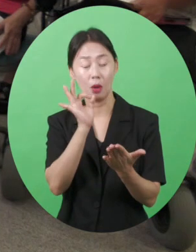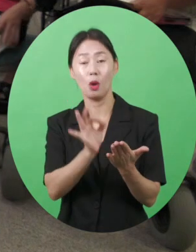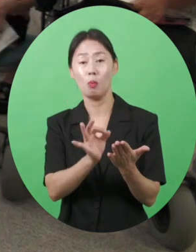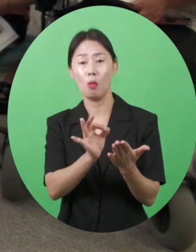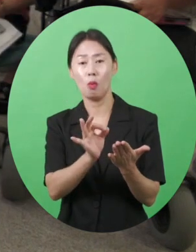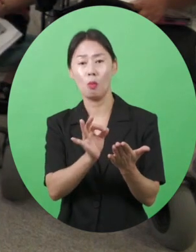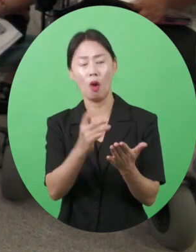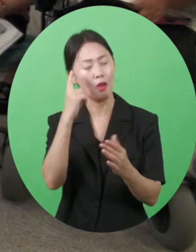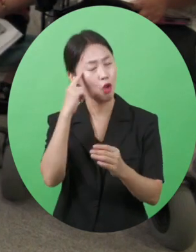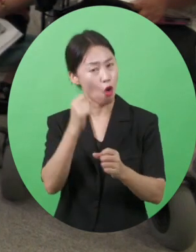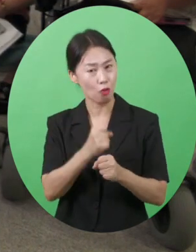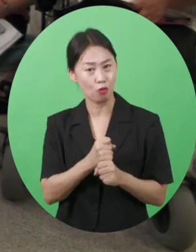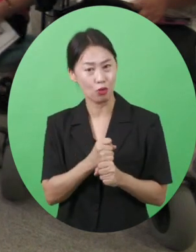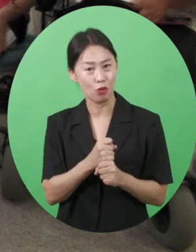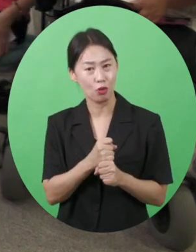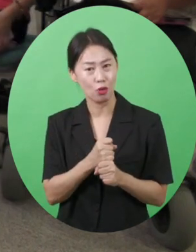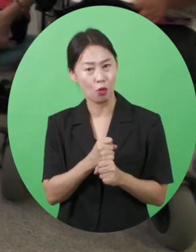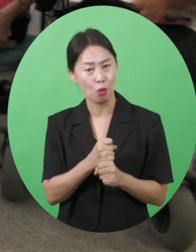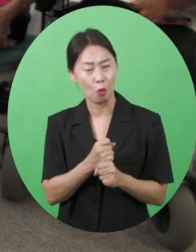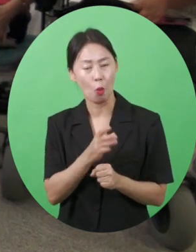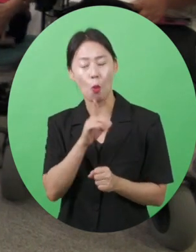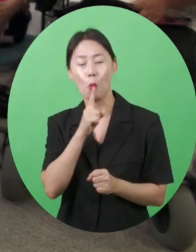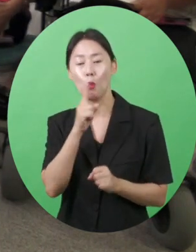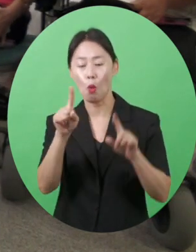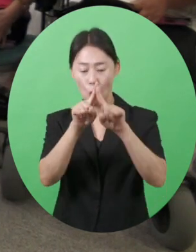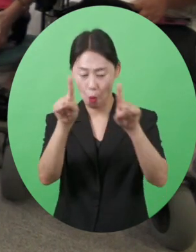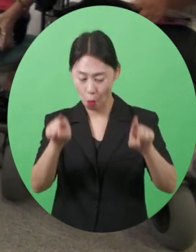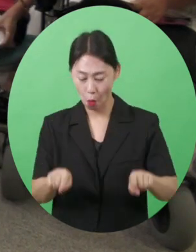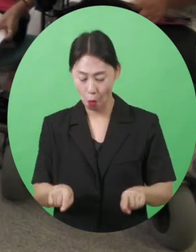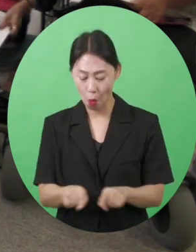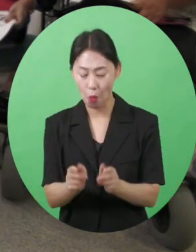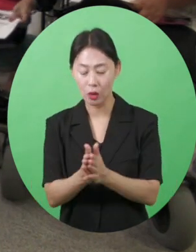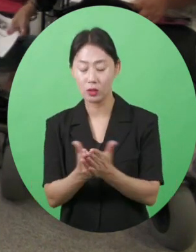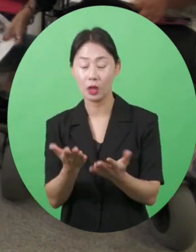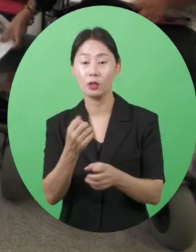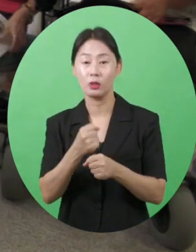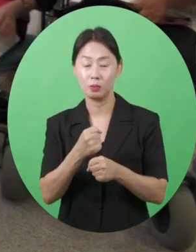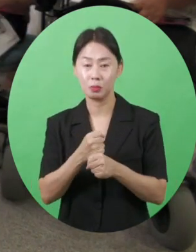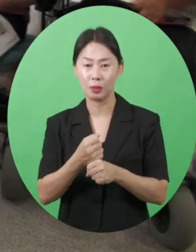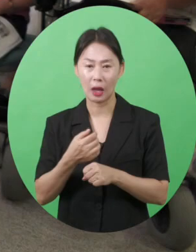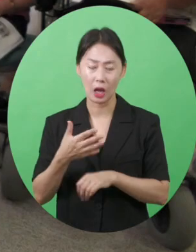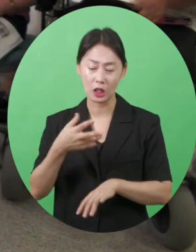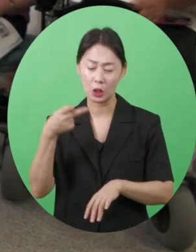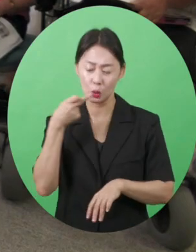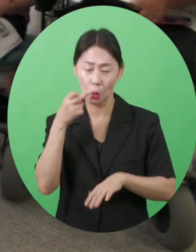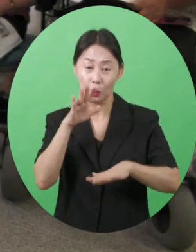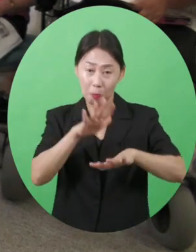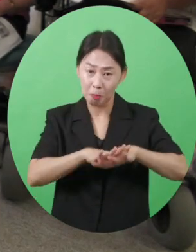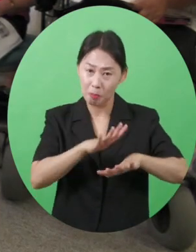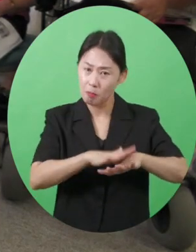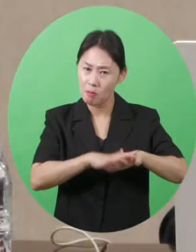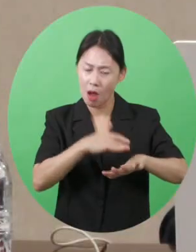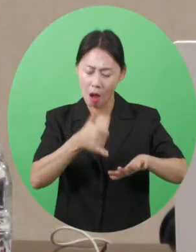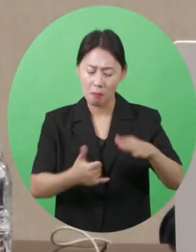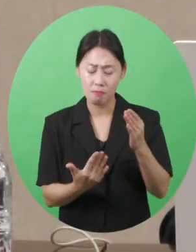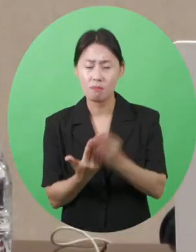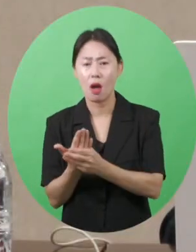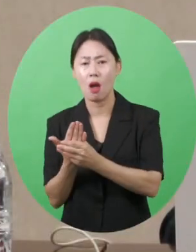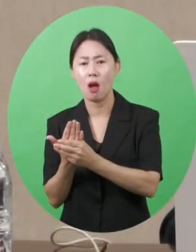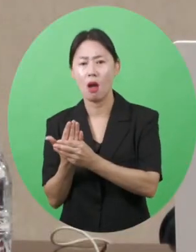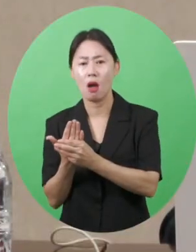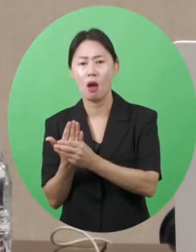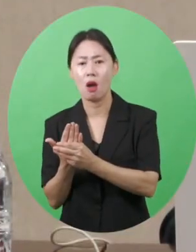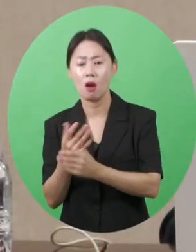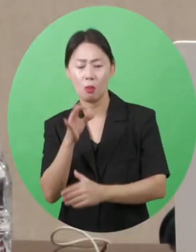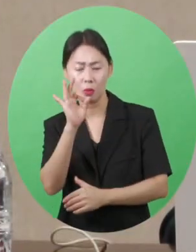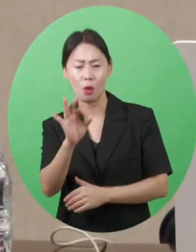저희가 연구 보고서도 있는데, 염전 사건을 계기로 해서 보이지